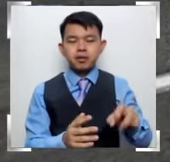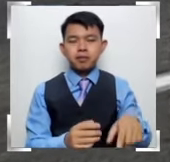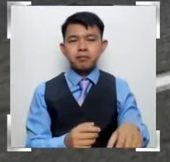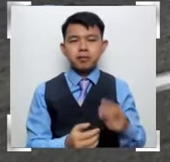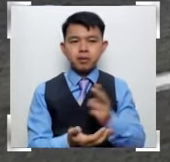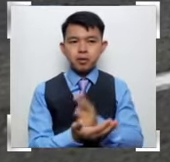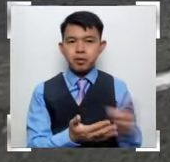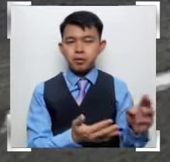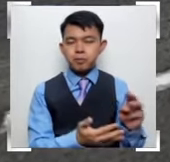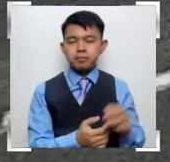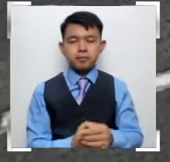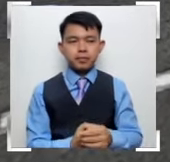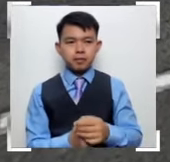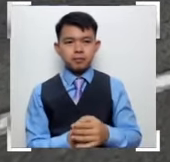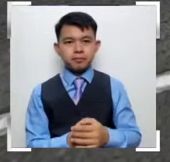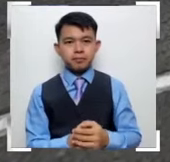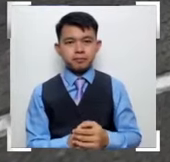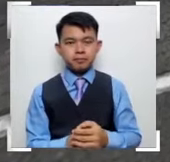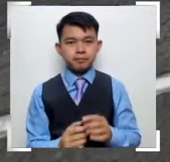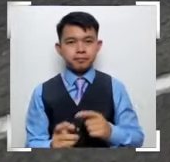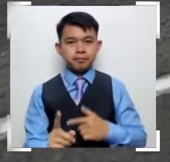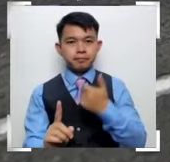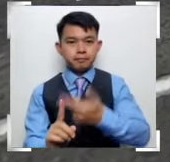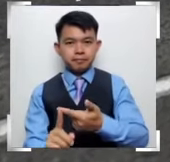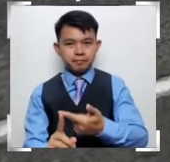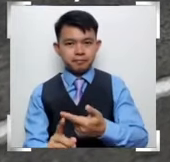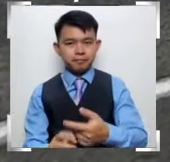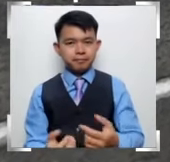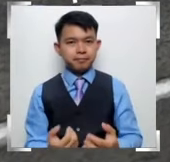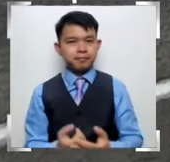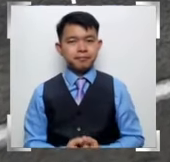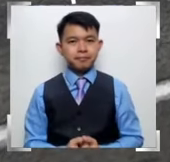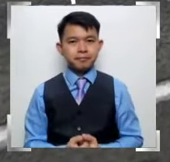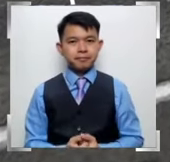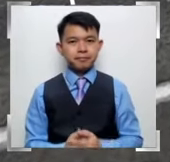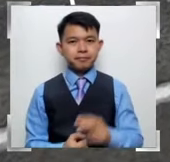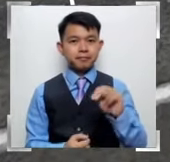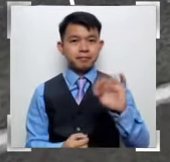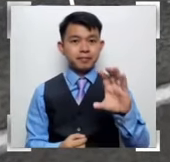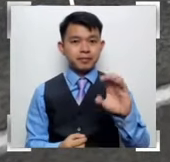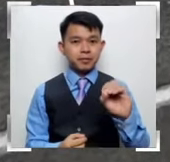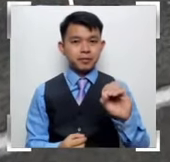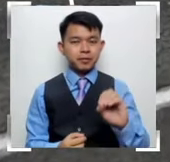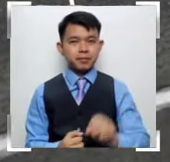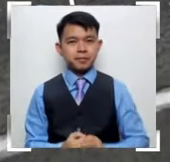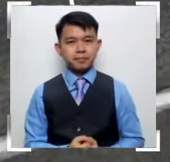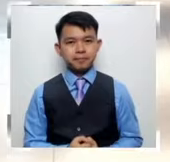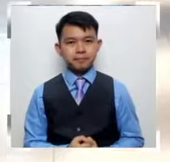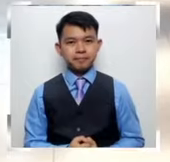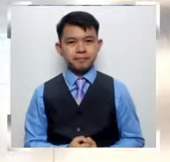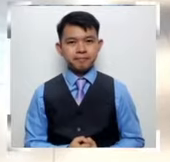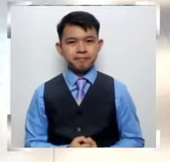sa PITX, Saksi Live, si Nico Wahe. Nico?